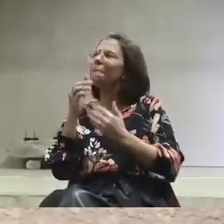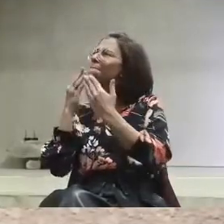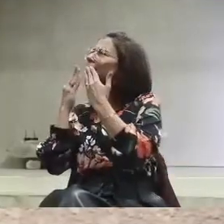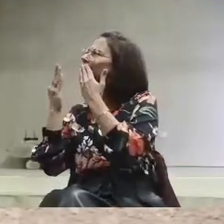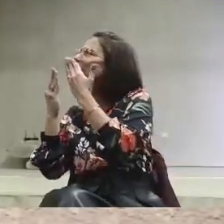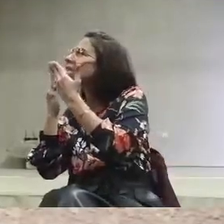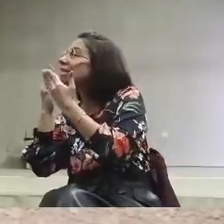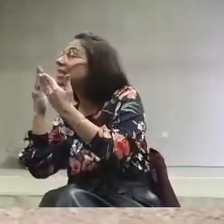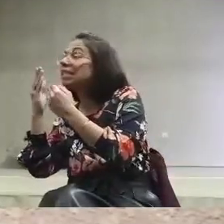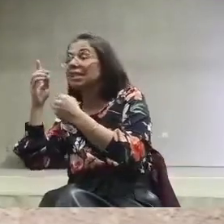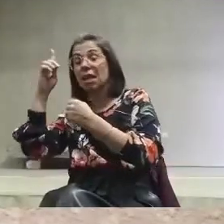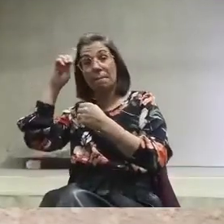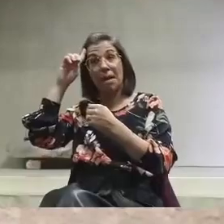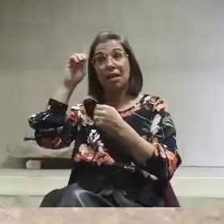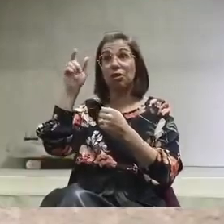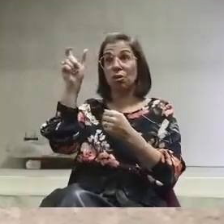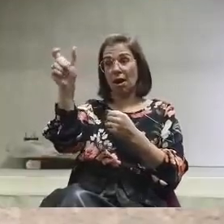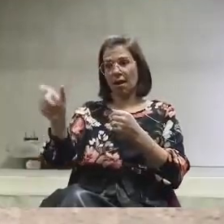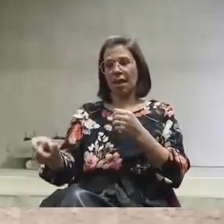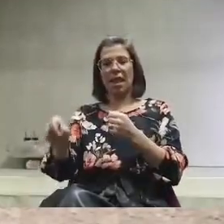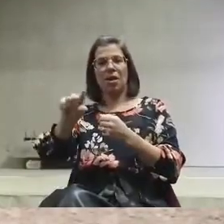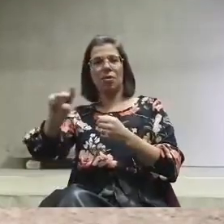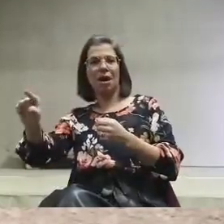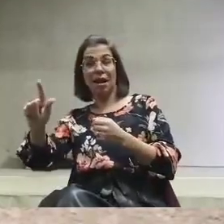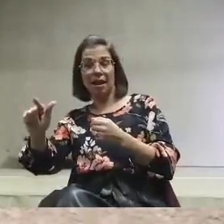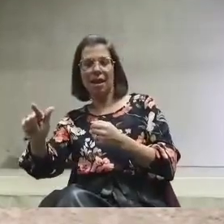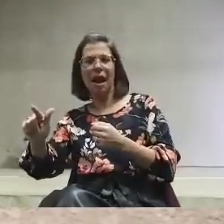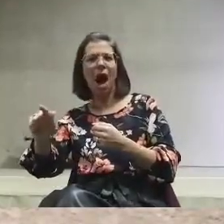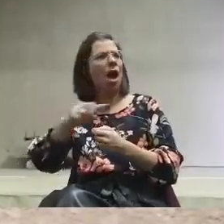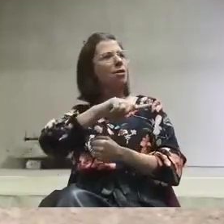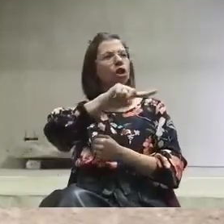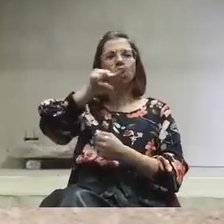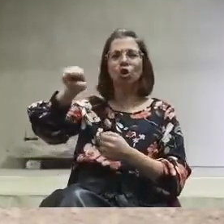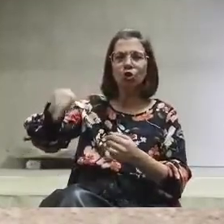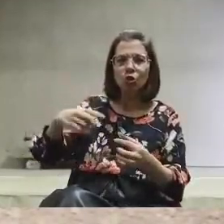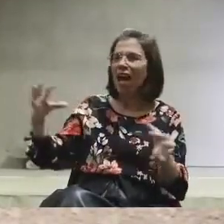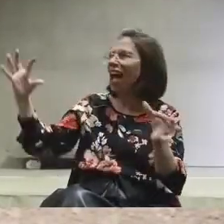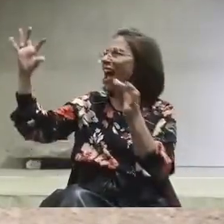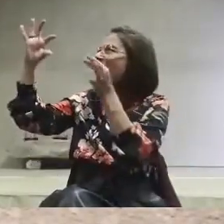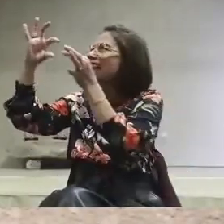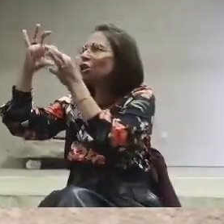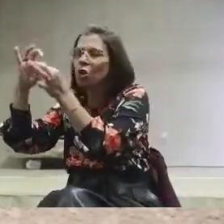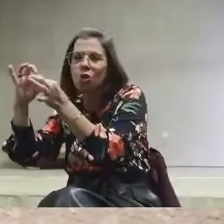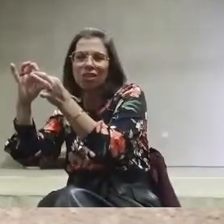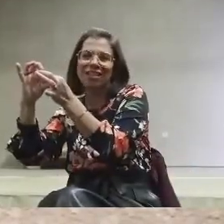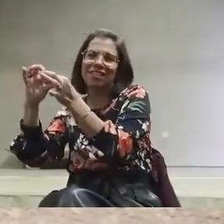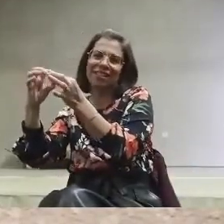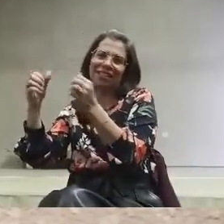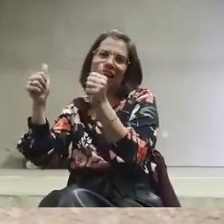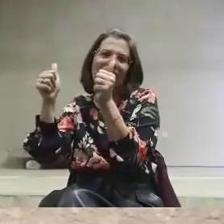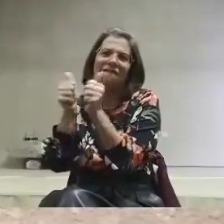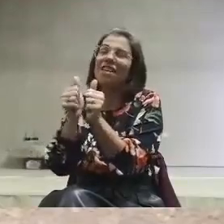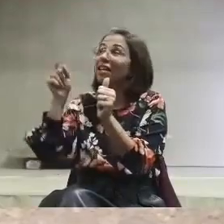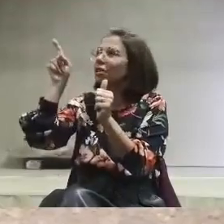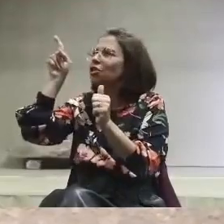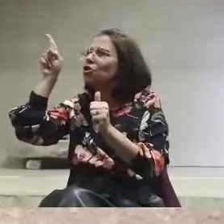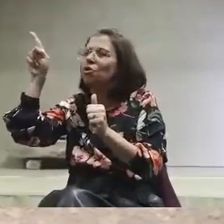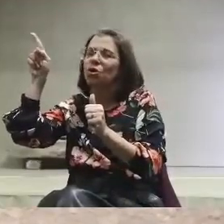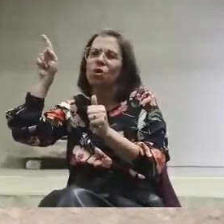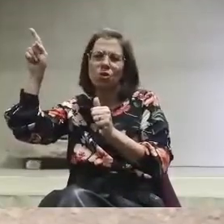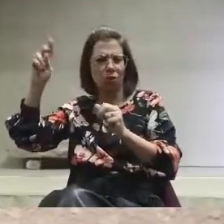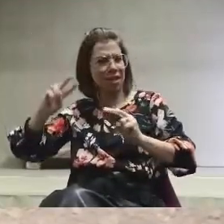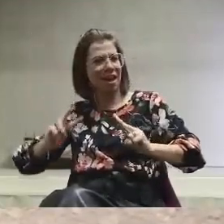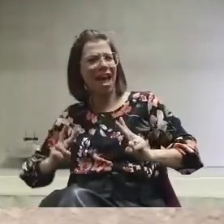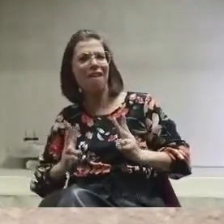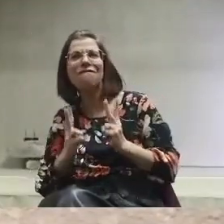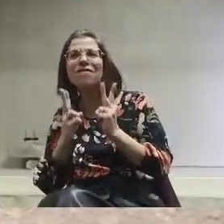calvaire, Jésus nous a réconciliés avec Dieu, avec celui qui est la vie, avec celui qui est amour, avec celui